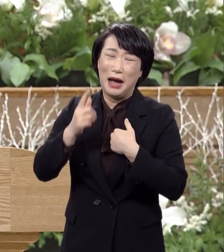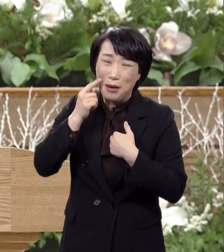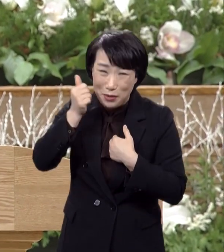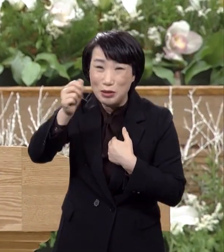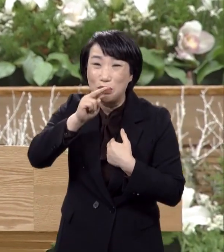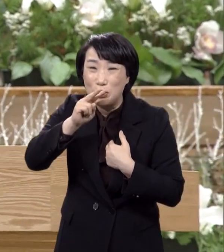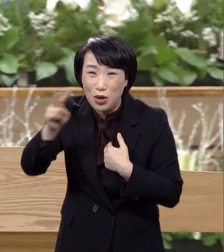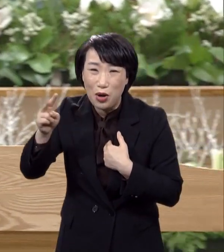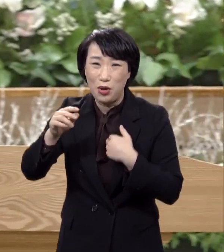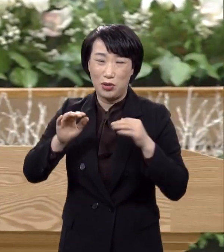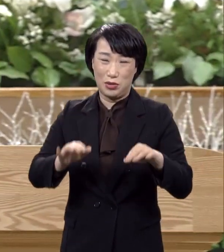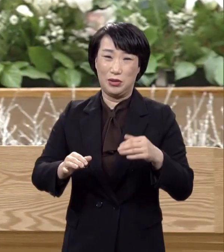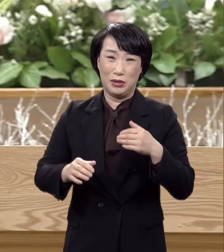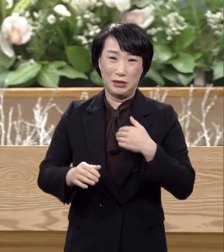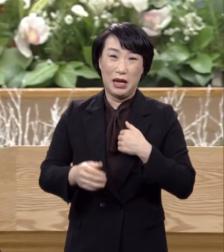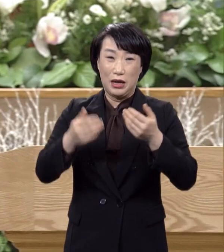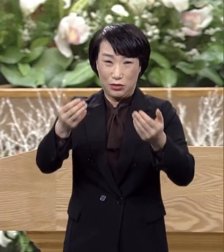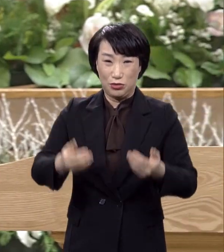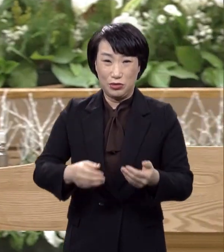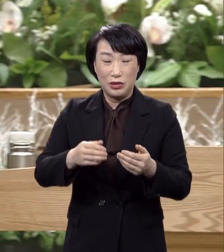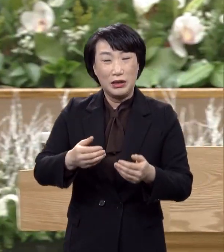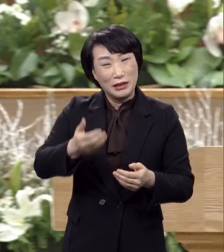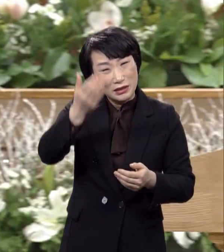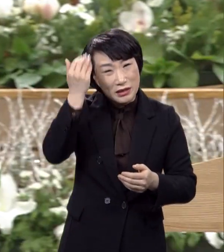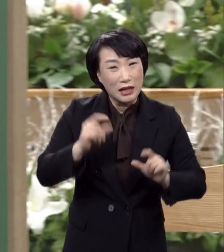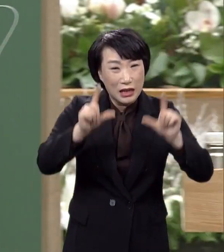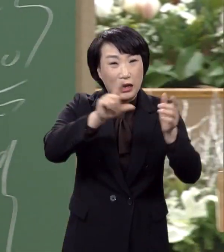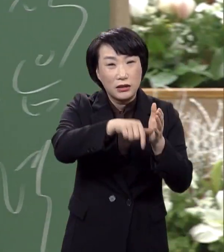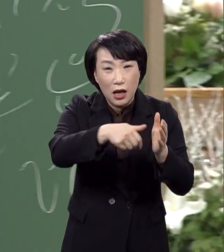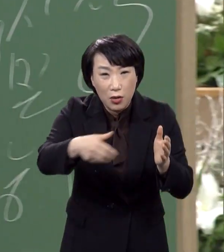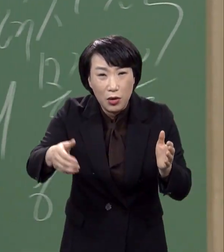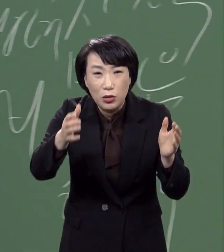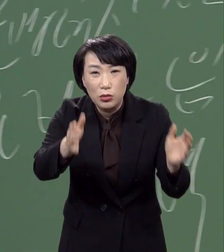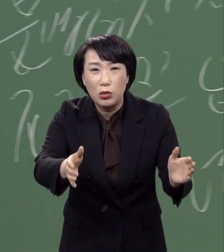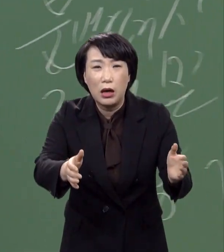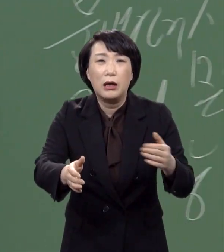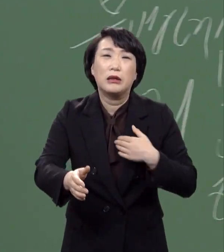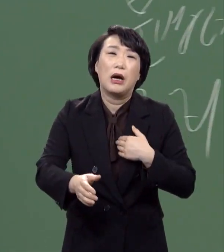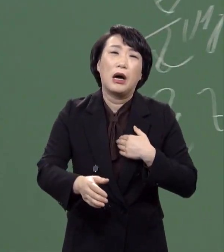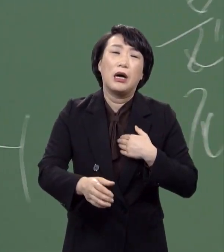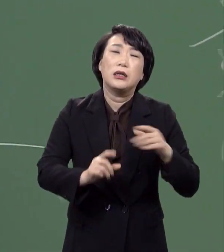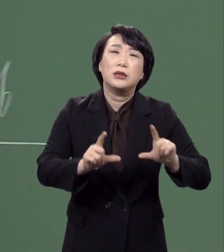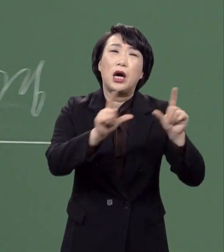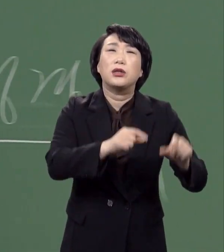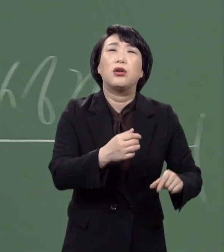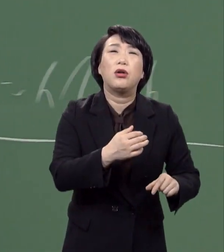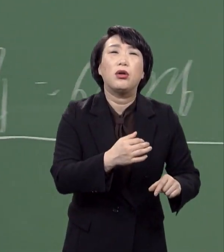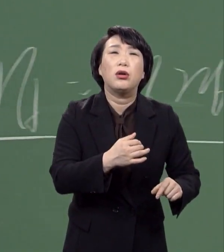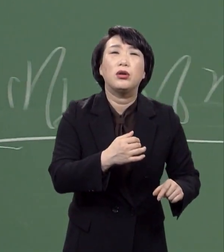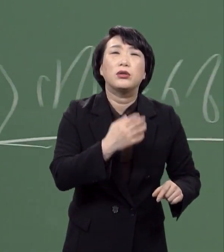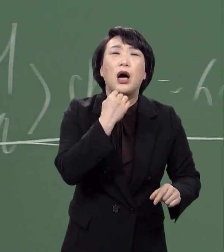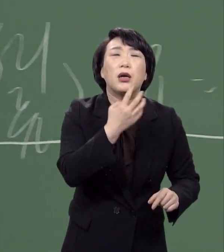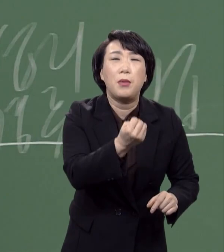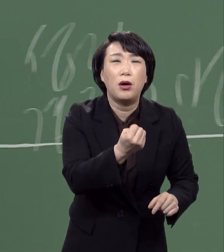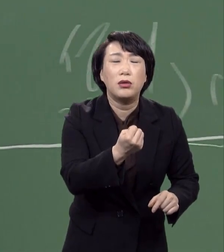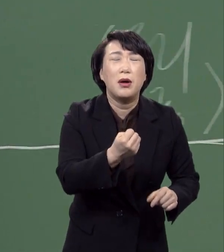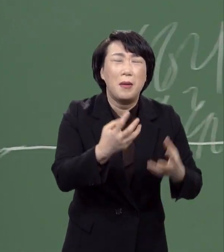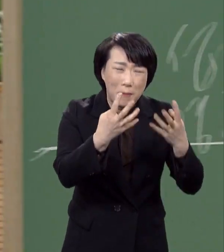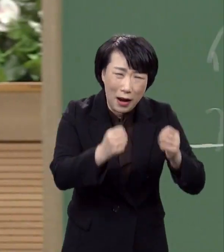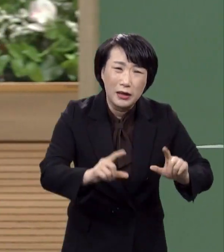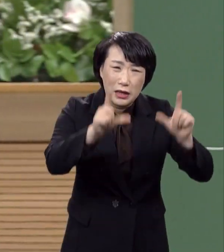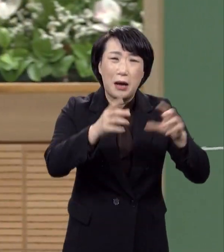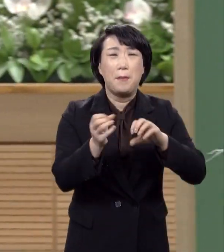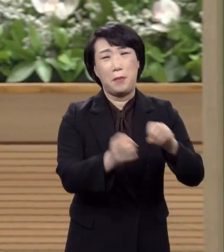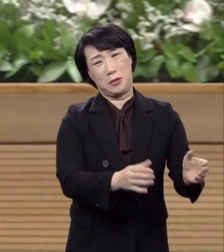아버지의 내게 주신 지난 날의 세월, 내가 몇 년 살았습니까? 많은